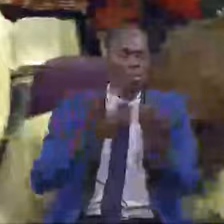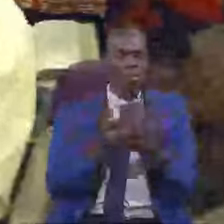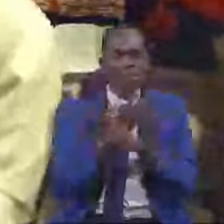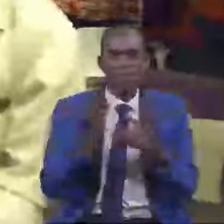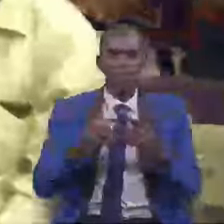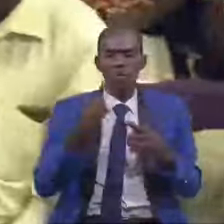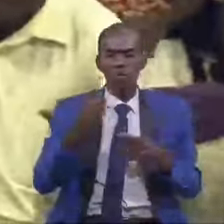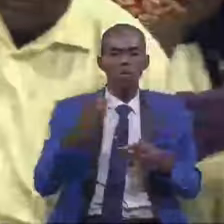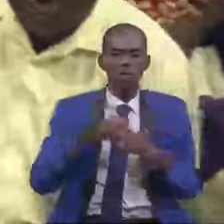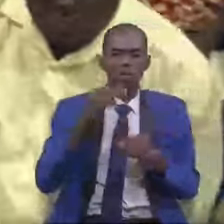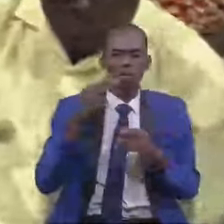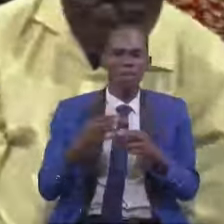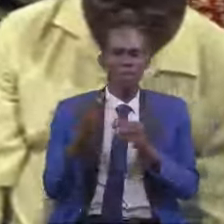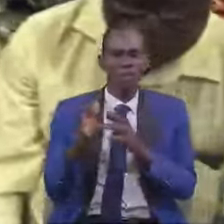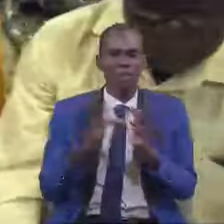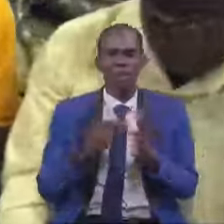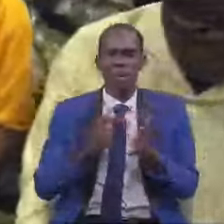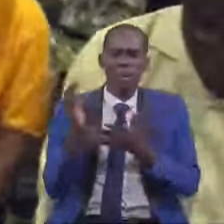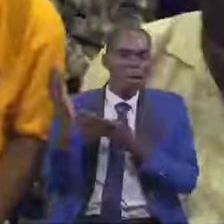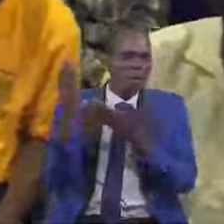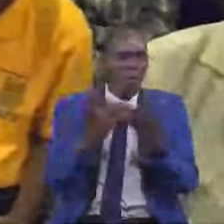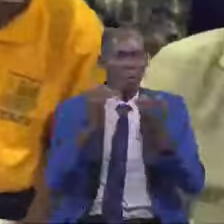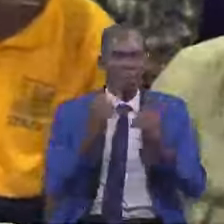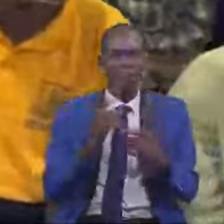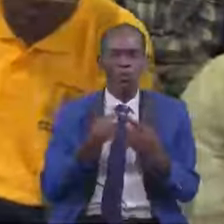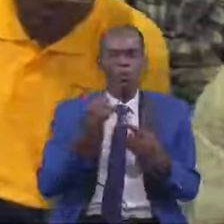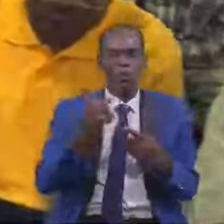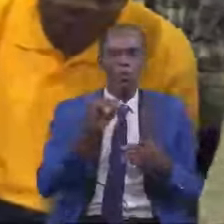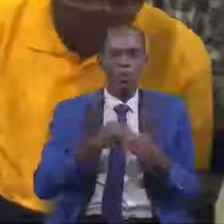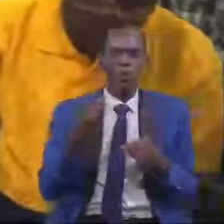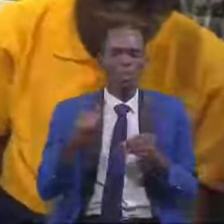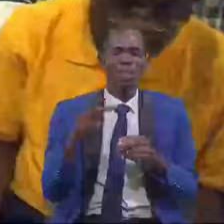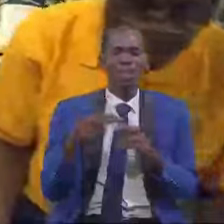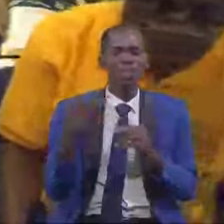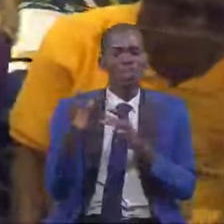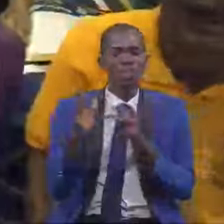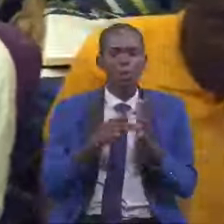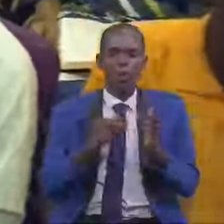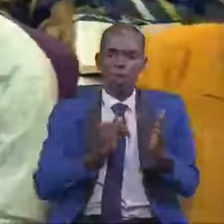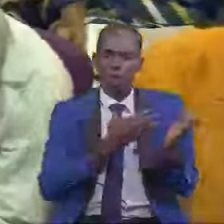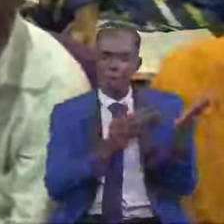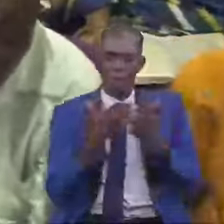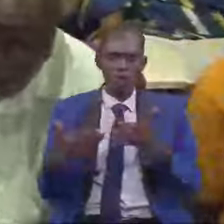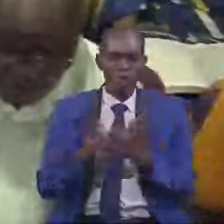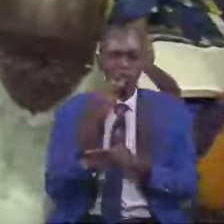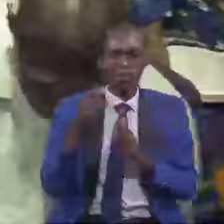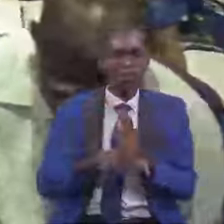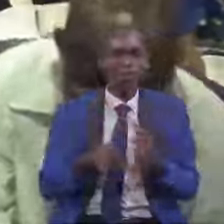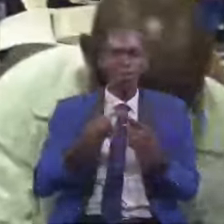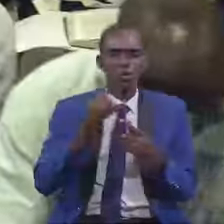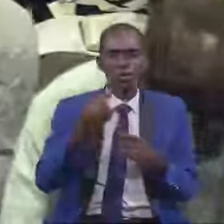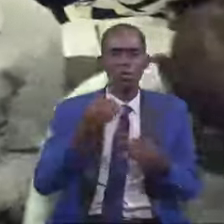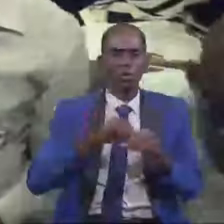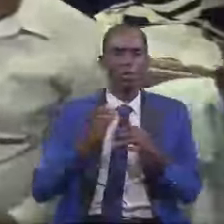amène la puissance au nom de Jésus. Je vous amène le renouvellement au nom de Jésus. Aucun habitant ne